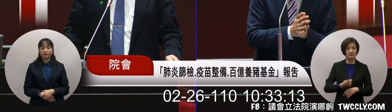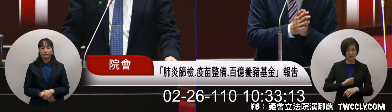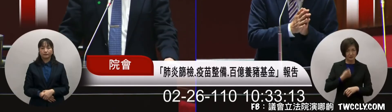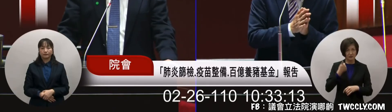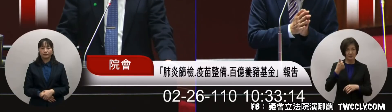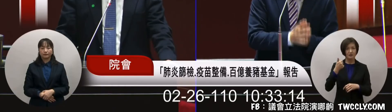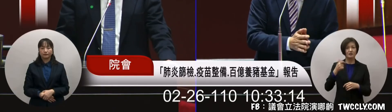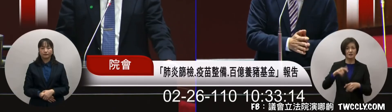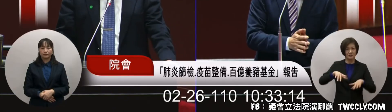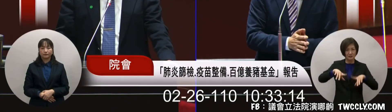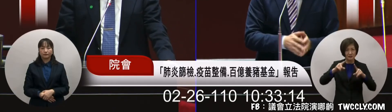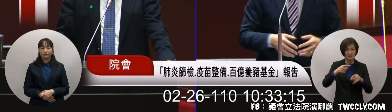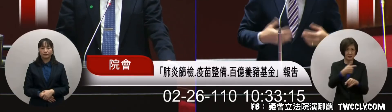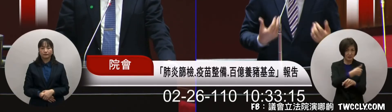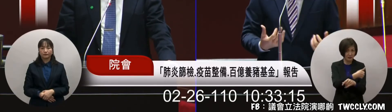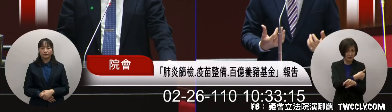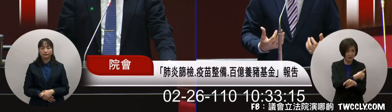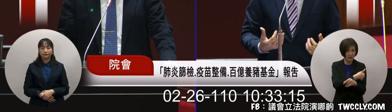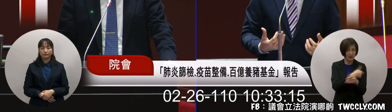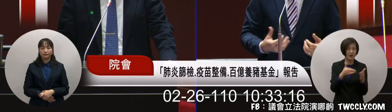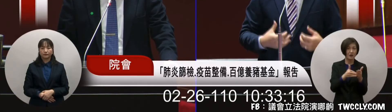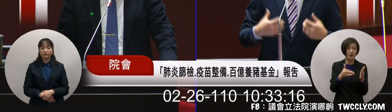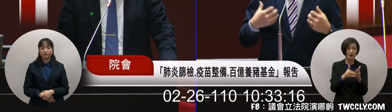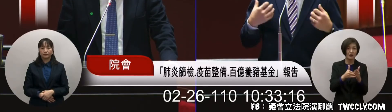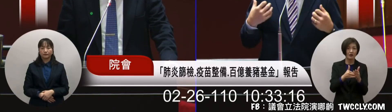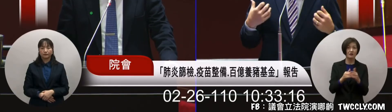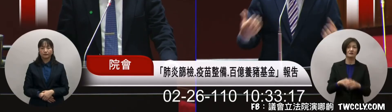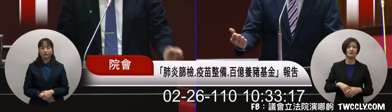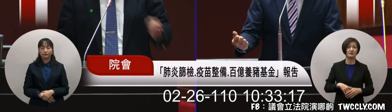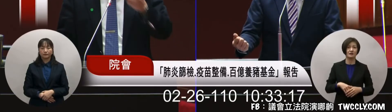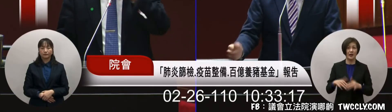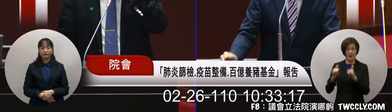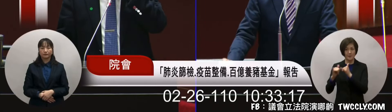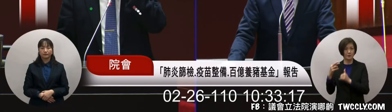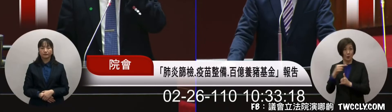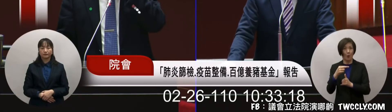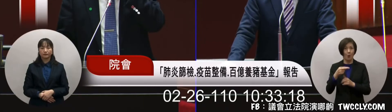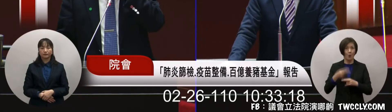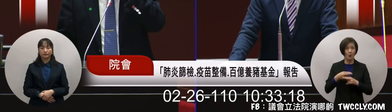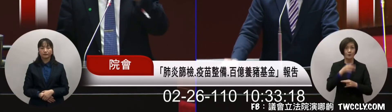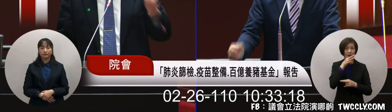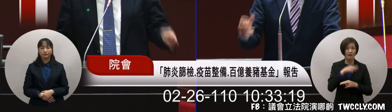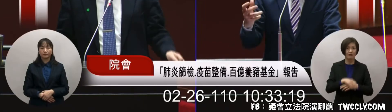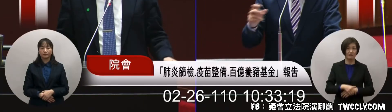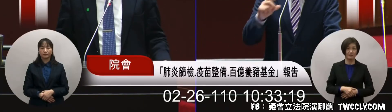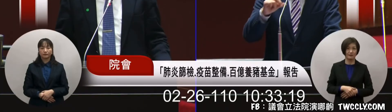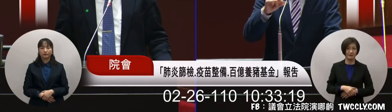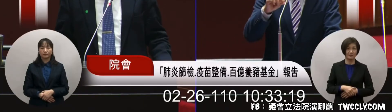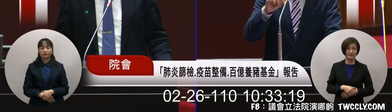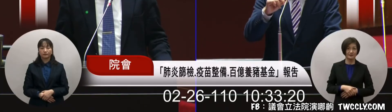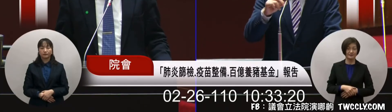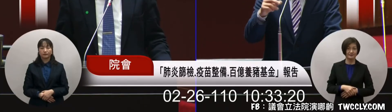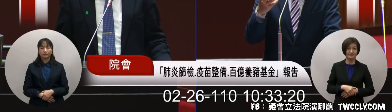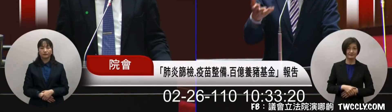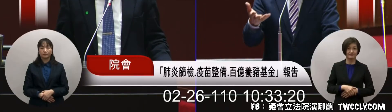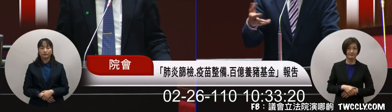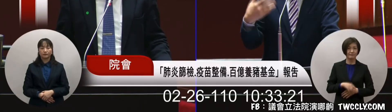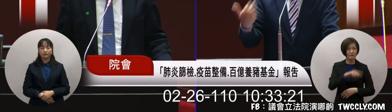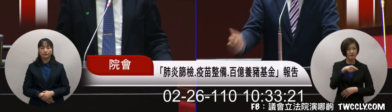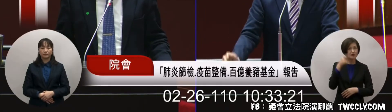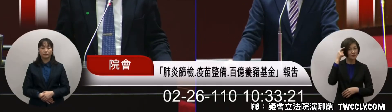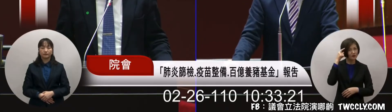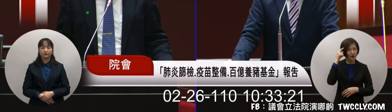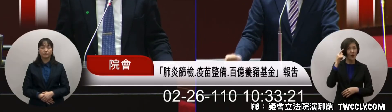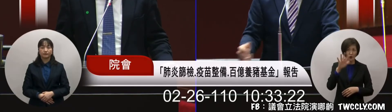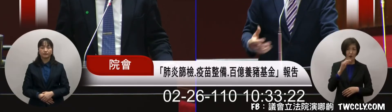来进行施打，然后达到了那种就是说信心喊话的这样的一个这样的一个果效哈，您觉得有没有这